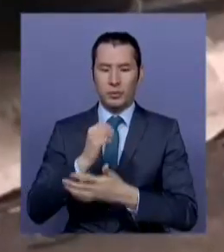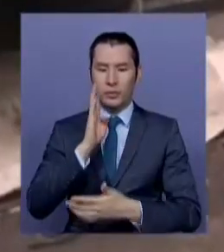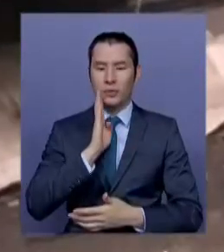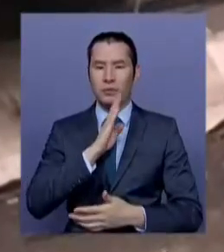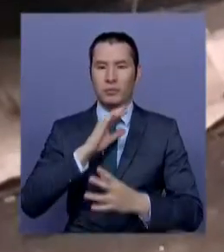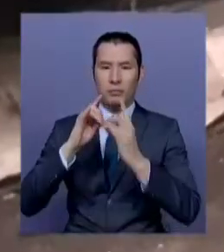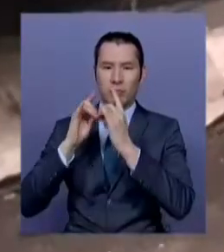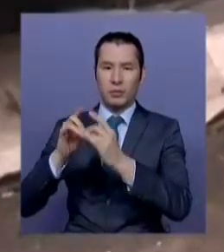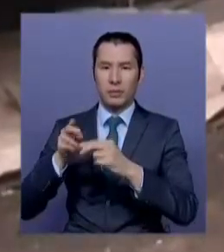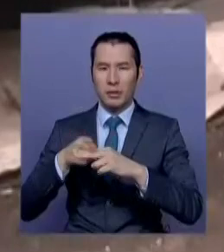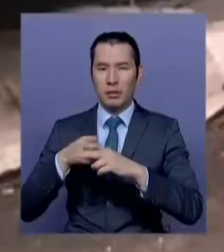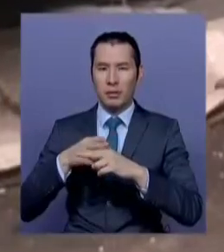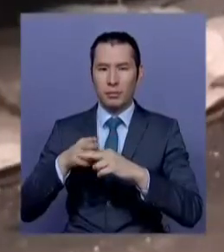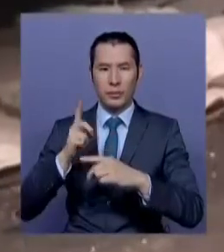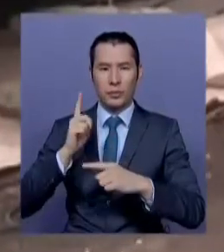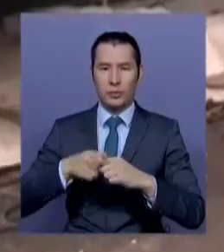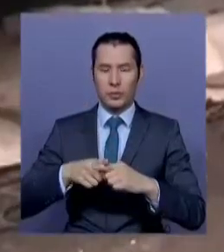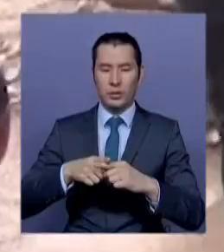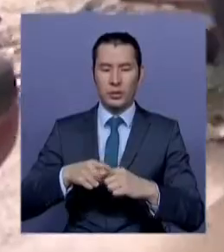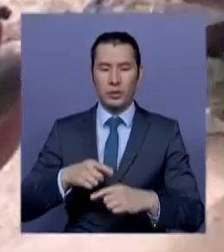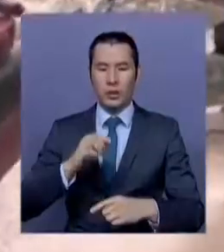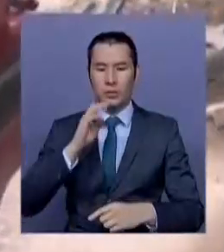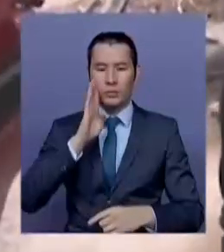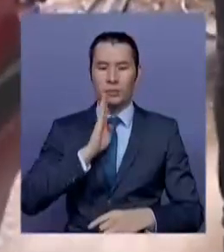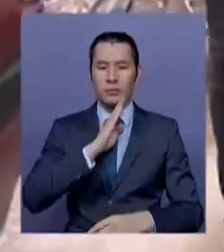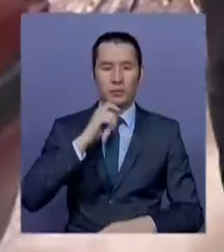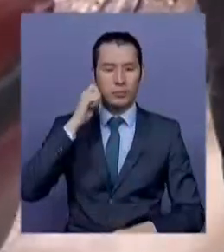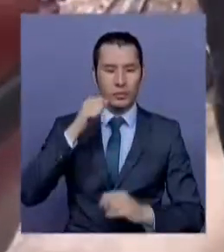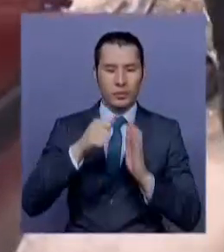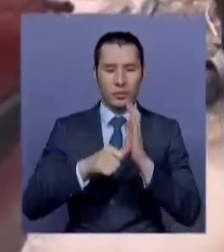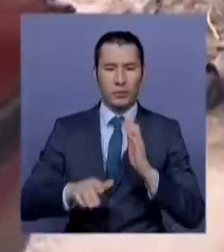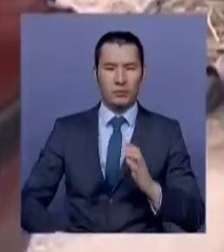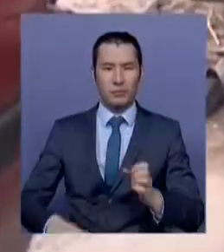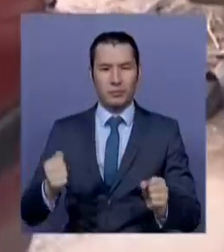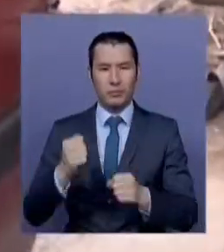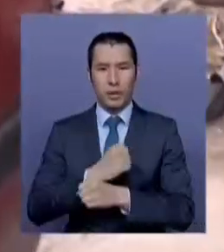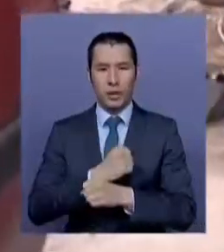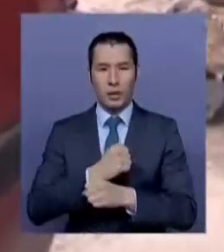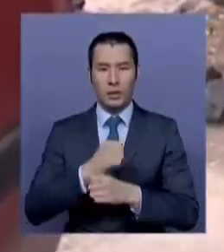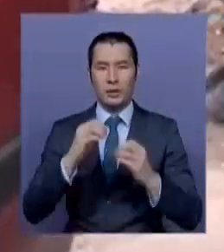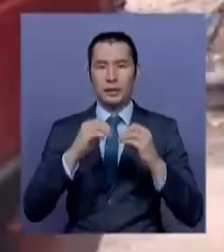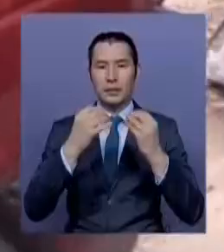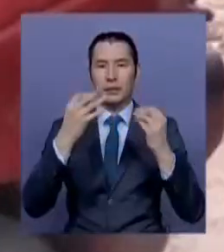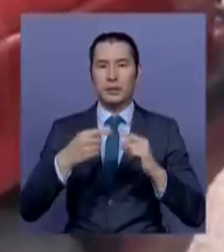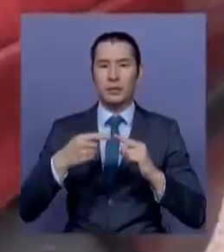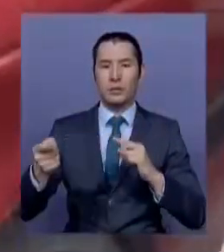түсіп, 60-тан асқан аналарының аяғы сынады. Кейін айналдырған 10 күннің ішінде сәби шетінеп, апта арасында аналары